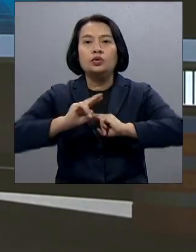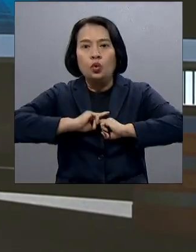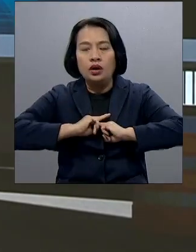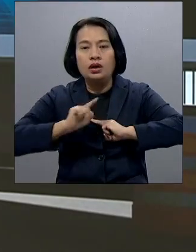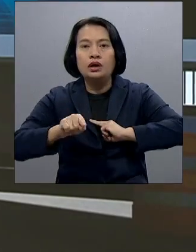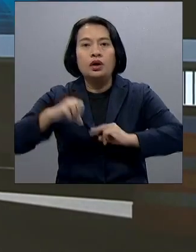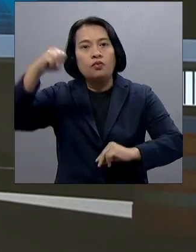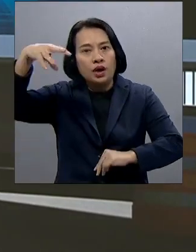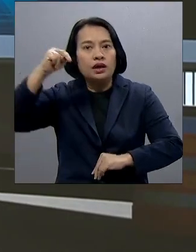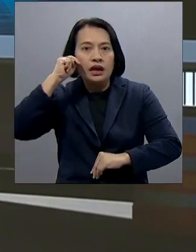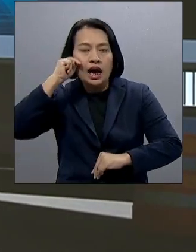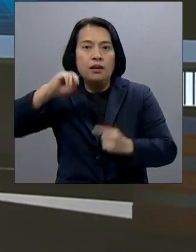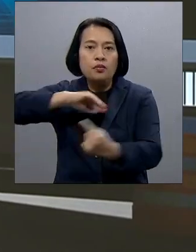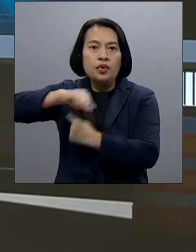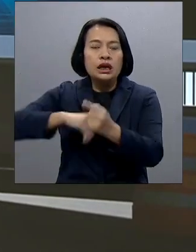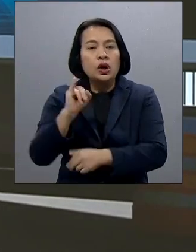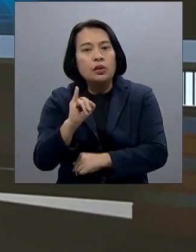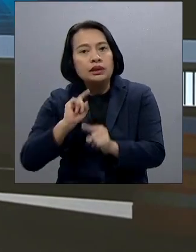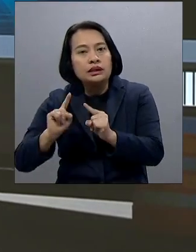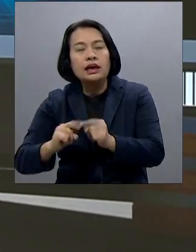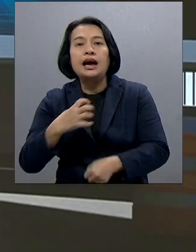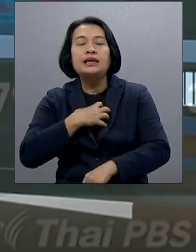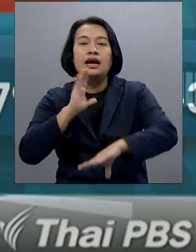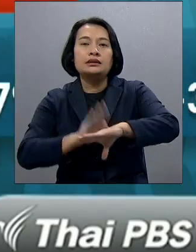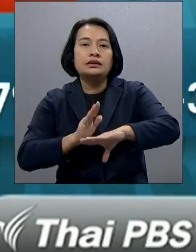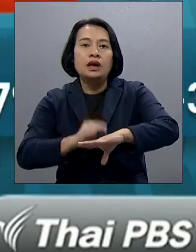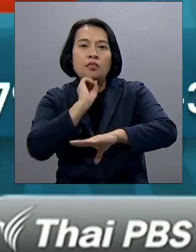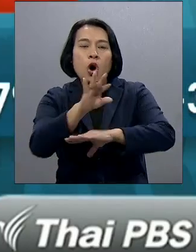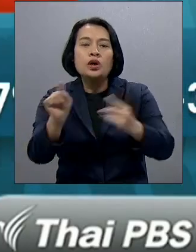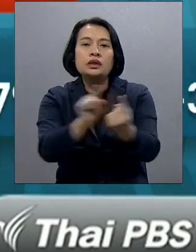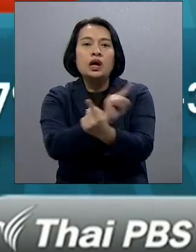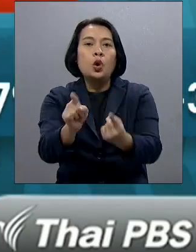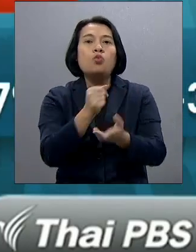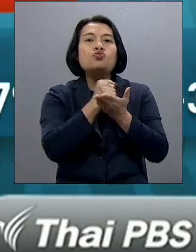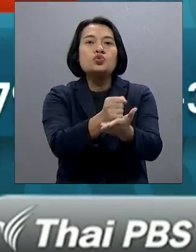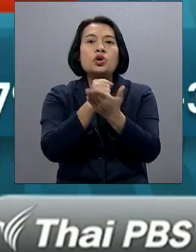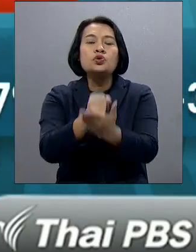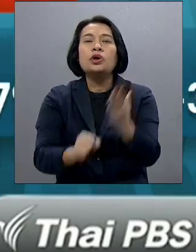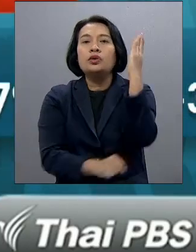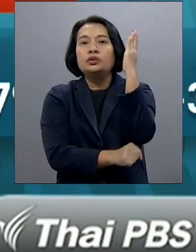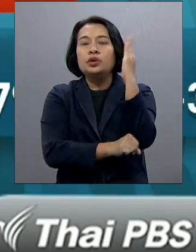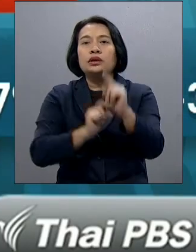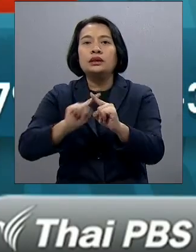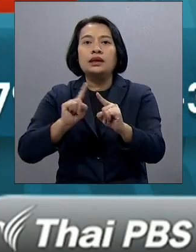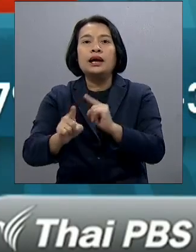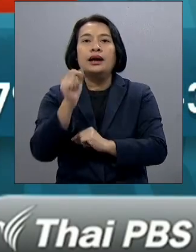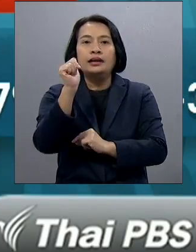เดี๋ยวรับความเป็นธรรมสิ่งแวดล้อมไม่พึงประสงค์อยากจะเตือนภัยสังคมช่วยเหลือผู้ยากไร้มาช่วยกันนะคะ